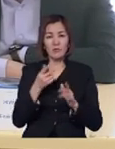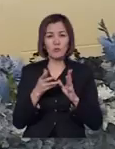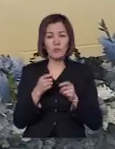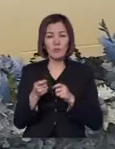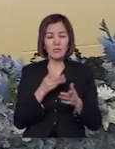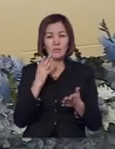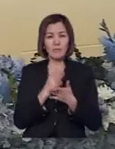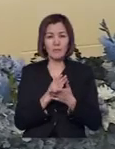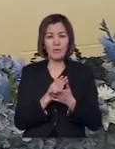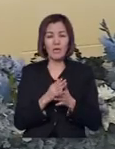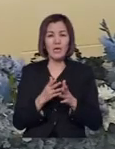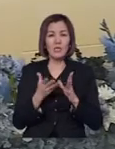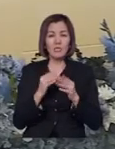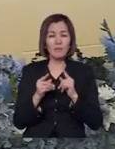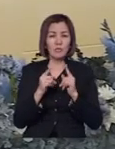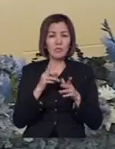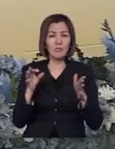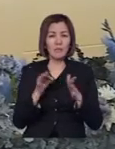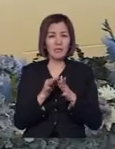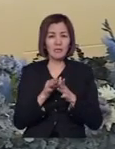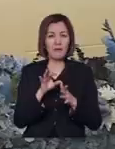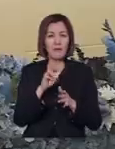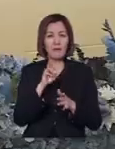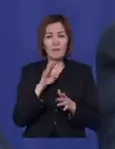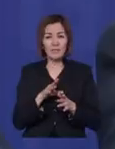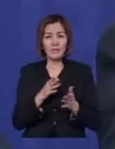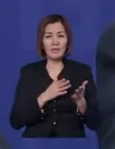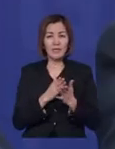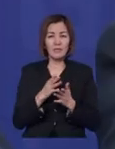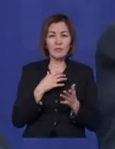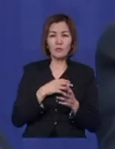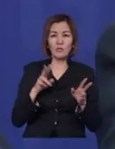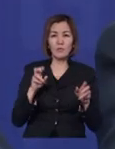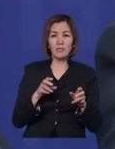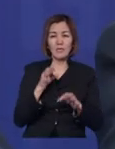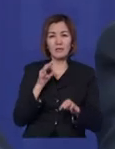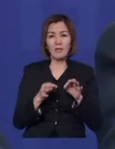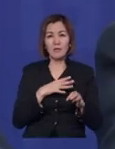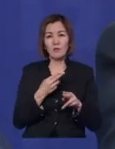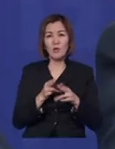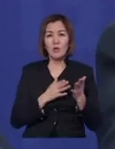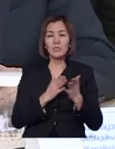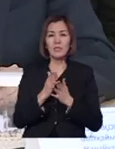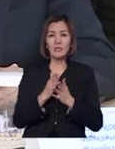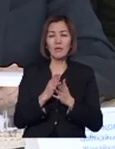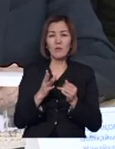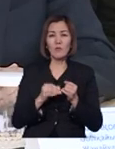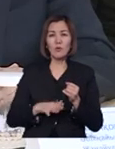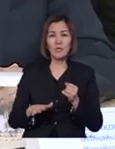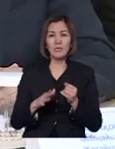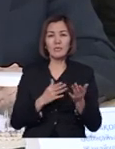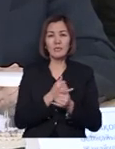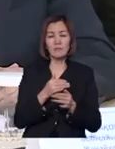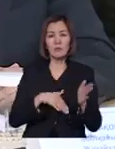жөніндегі басқармасы да бар. Жалпы жиынның мақсаты осы, ономастика саласындағы өзекті мәселелер талқылау және осы саладағы